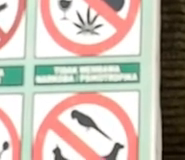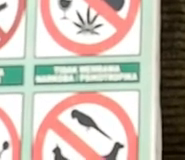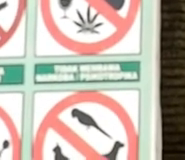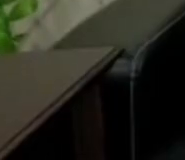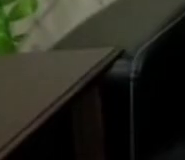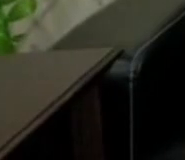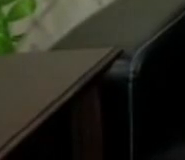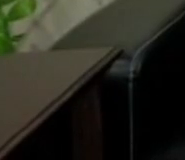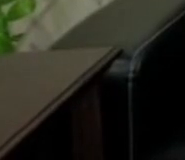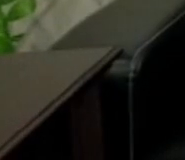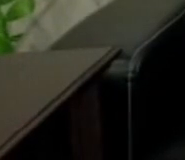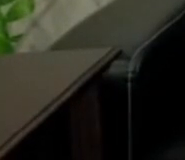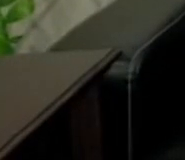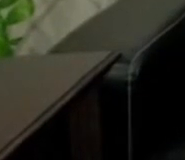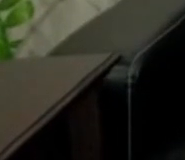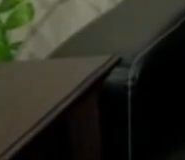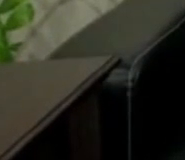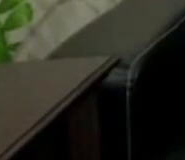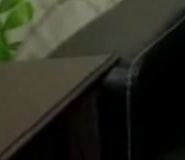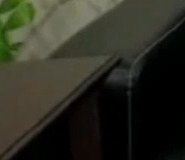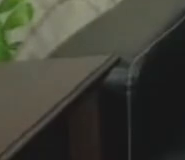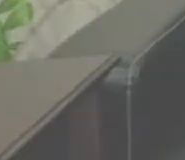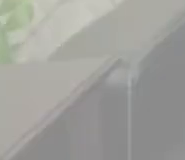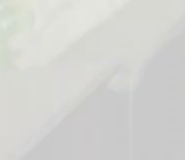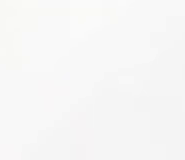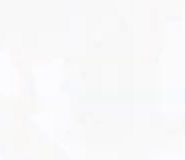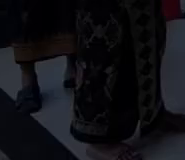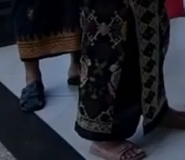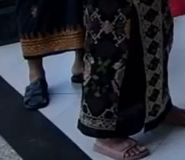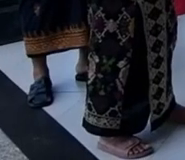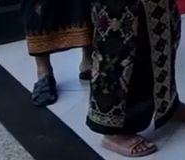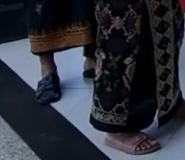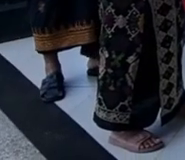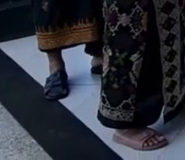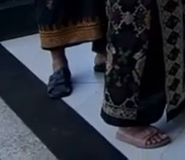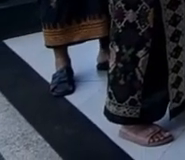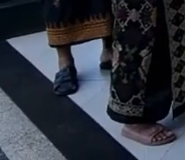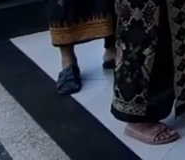Singaraja. Pengadilan Negeri Singaraja mantap. Bapak-bapak, ayo!